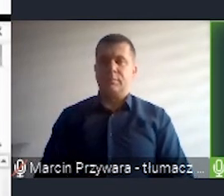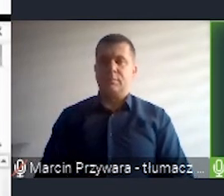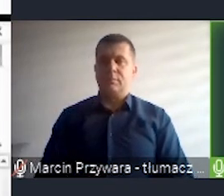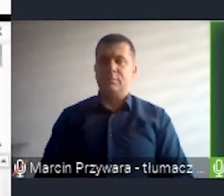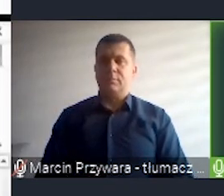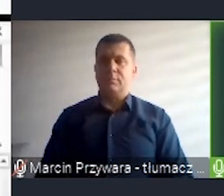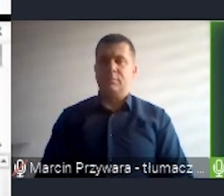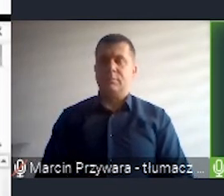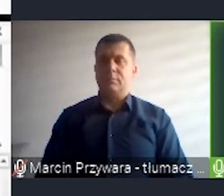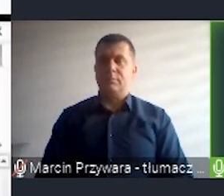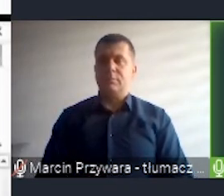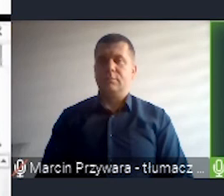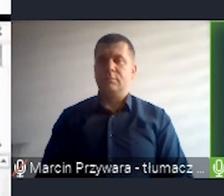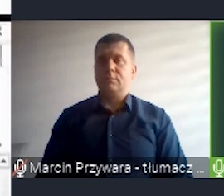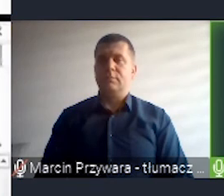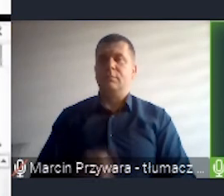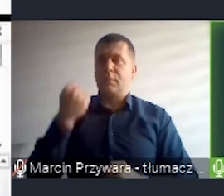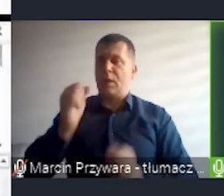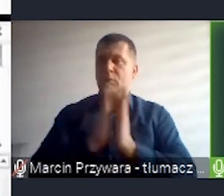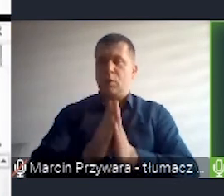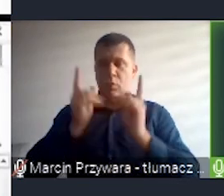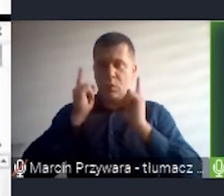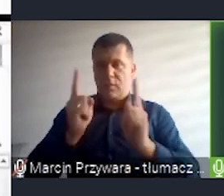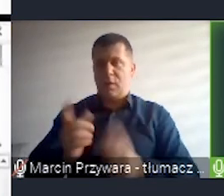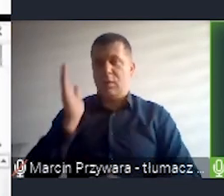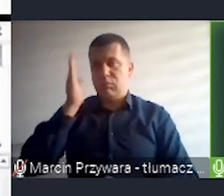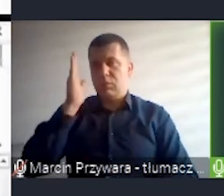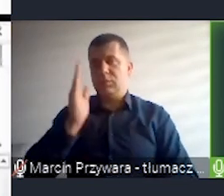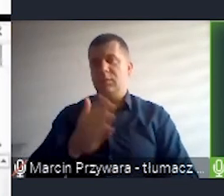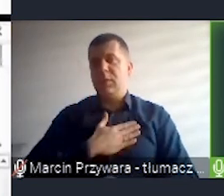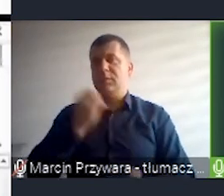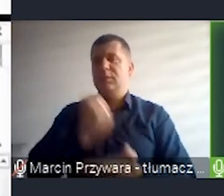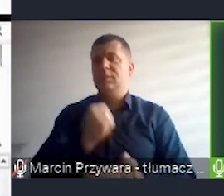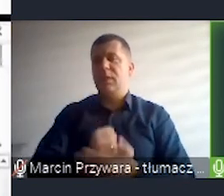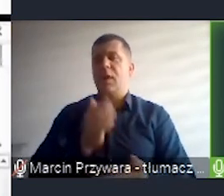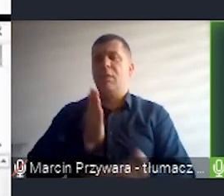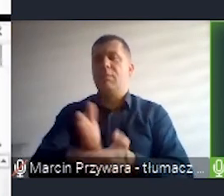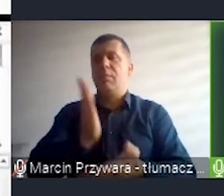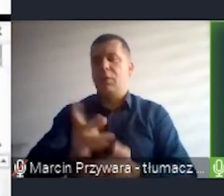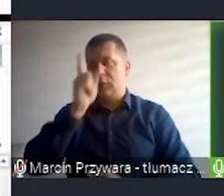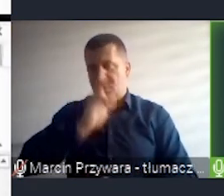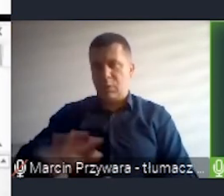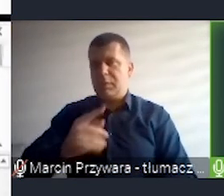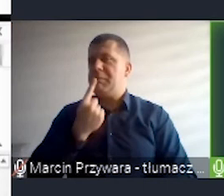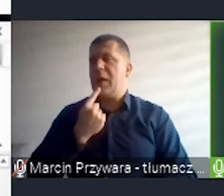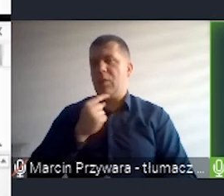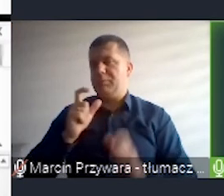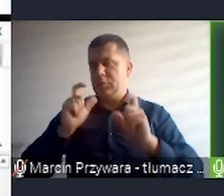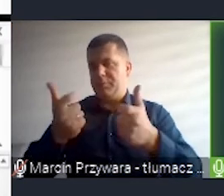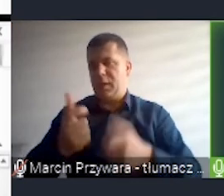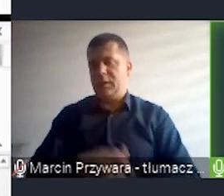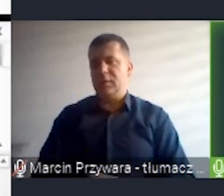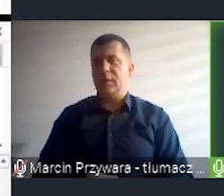Więc na to proszę bardzo, bardzo uważać. Później pojawia się kwestia pomocy publicznej. W bardzo nielicznych przypadkach